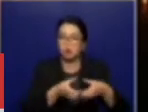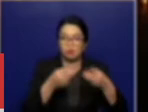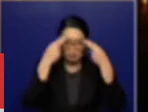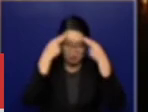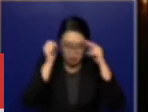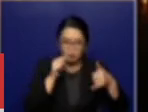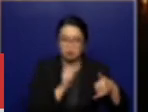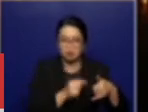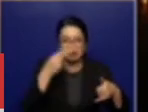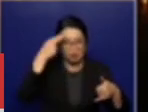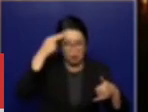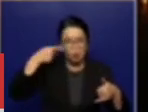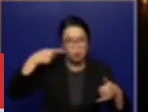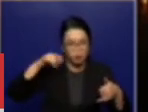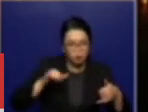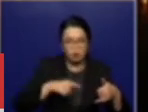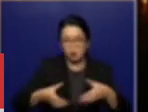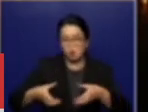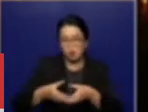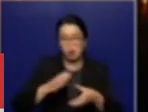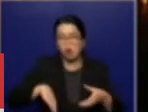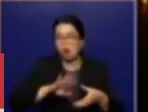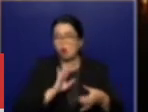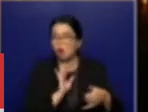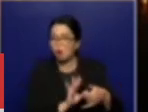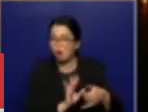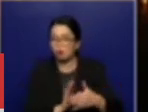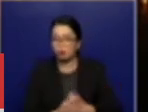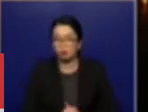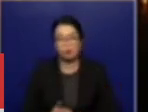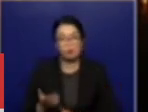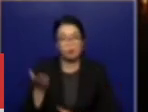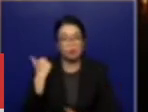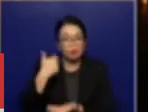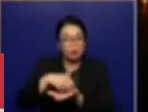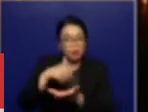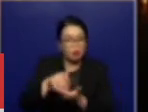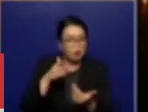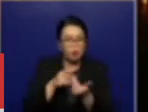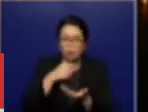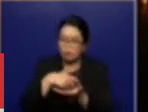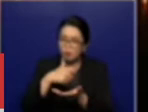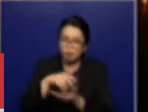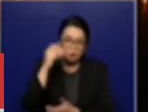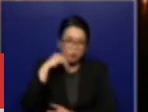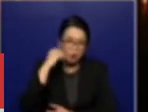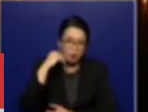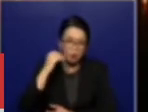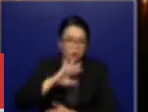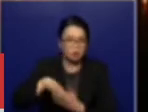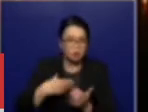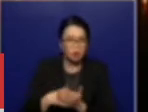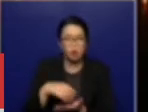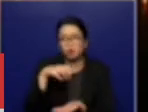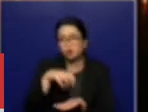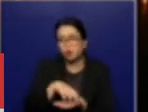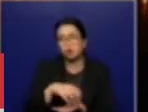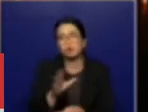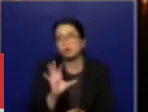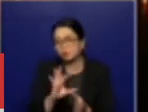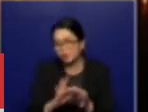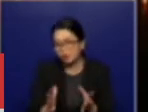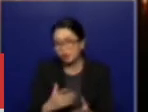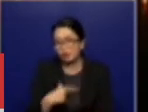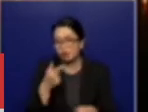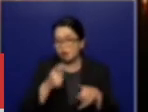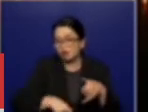ซึ่งอย่างที่ผมได้กราบเรียนท่านประธานนะครับข้อมูลนี้ผมเคยพูดมาก่อนหน้านี้นะครับเรื่องเหล่านี้ไม่มีโชคมันเกิดจากการกระทำ